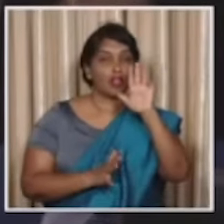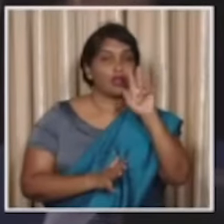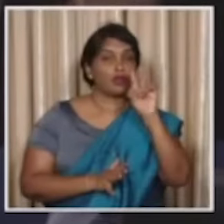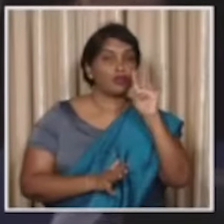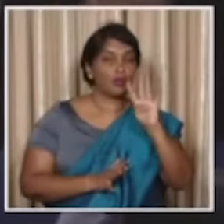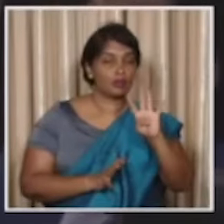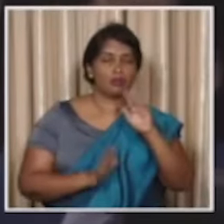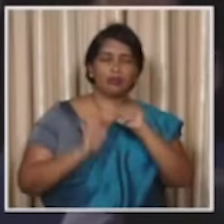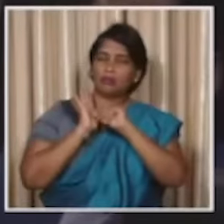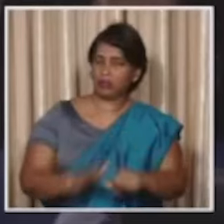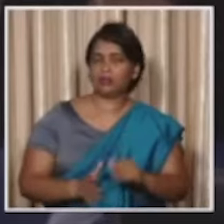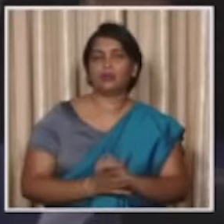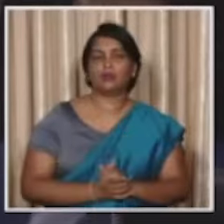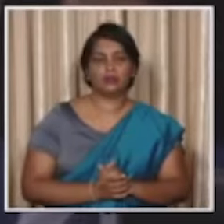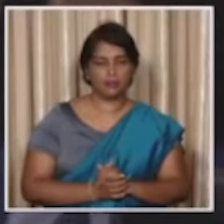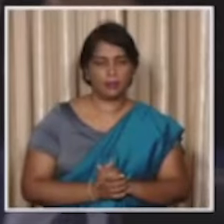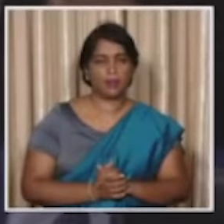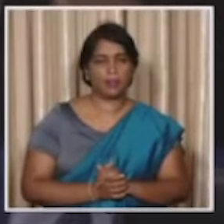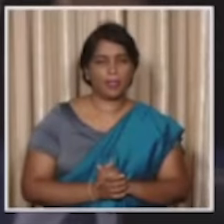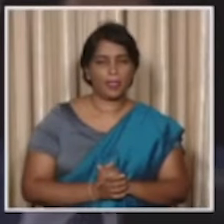94ම අගෞරවය කෙරුවා.